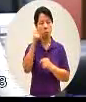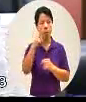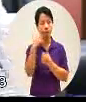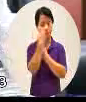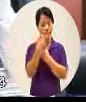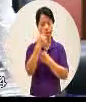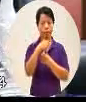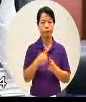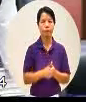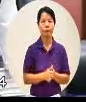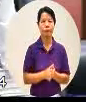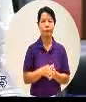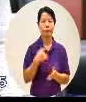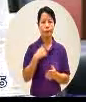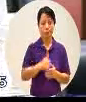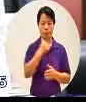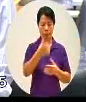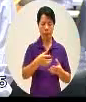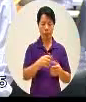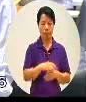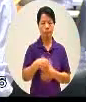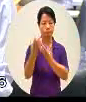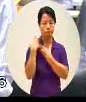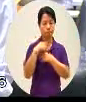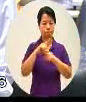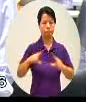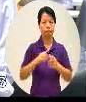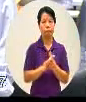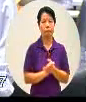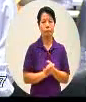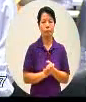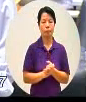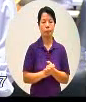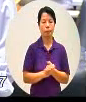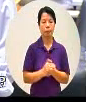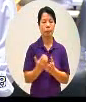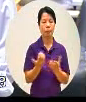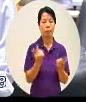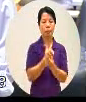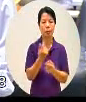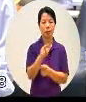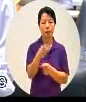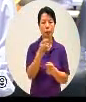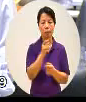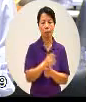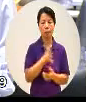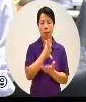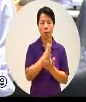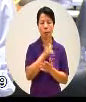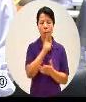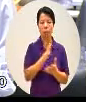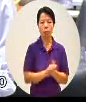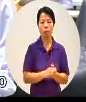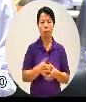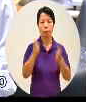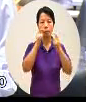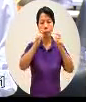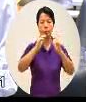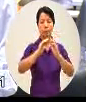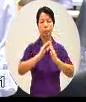吼，你的责任重大啊。啊，像你当初讲的安尼吼，我感觉咱高雄市政府也无足大希